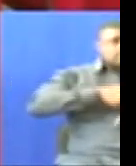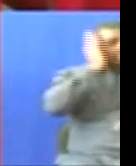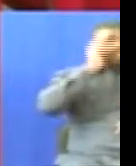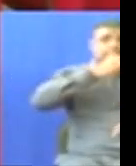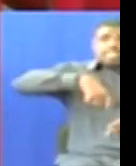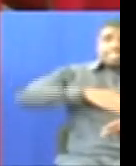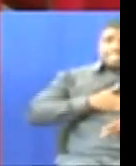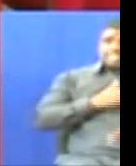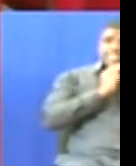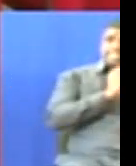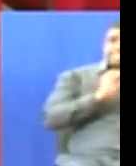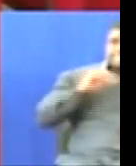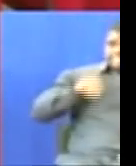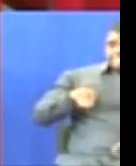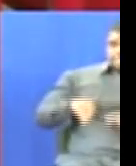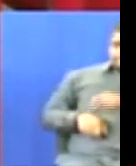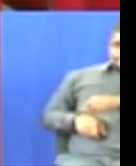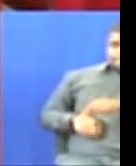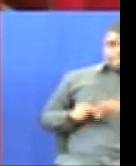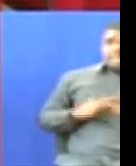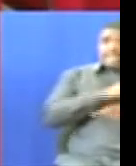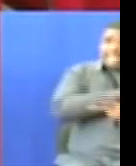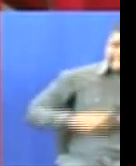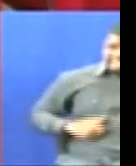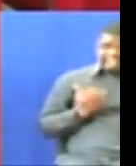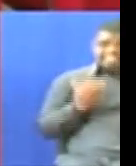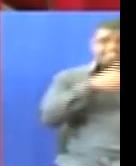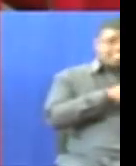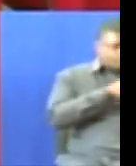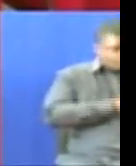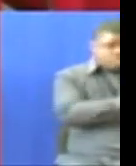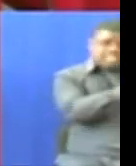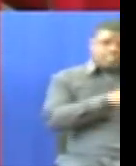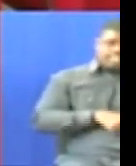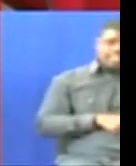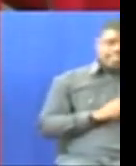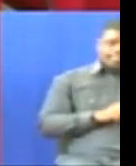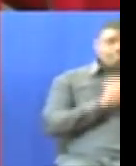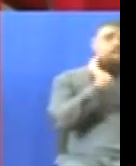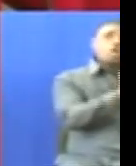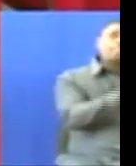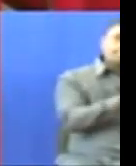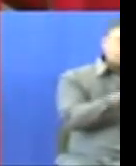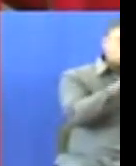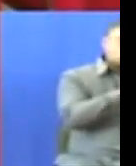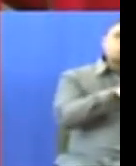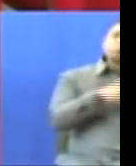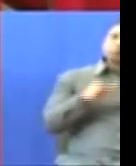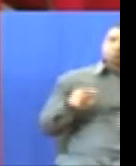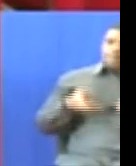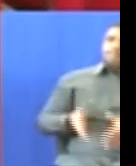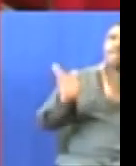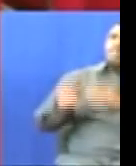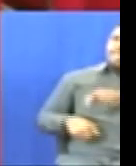Chama cha Mapinduzi. Mheshimiwa Rais alifika pale yeye mwenyewe akawaambia wananchi kwamba barabara hii sasa